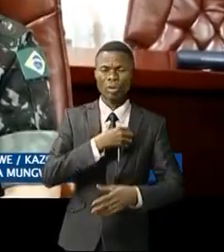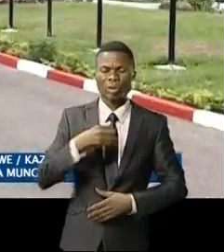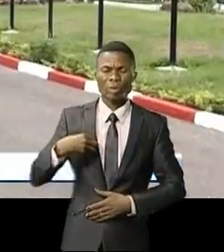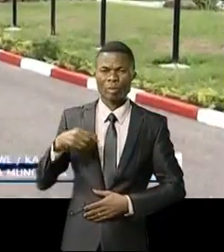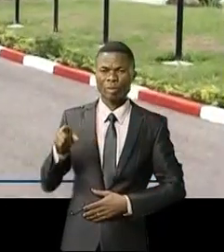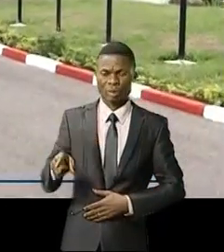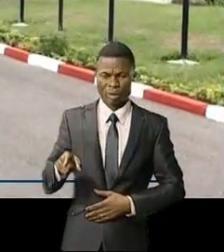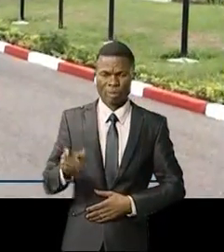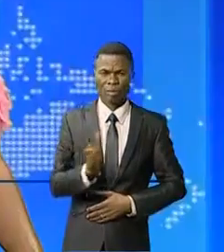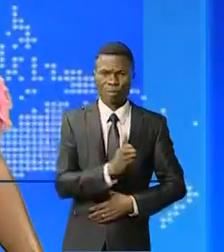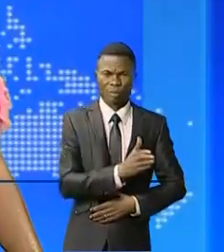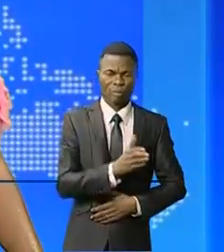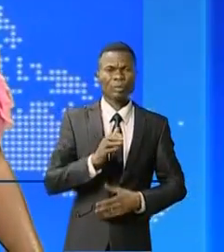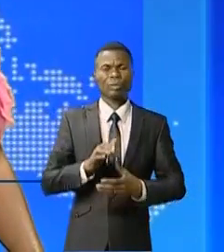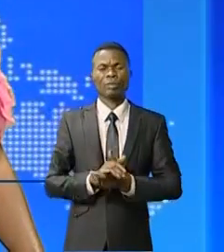femme.